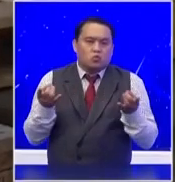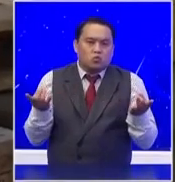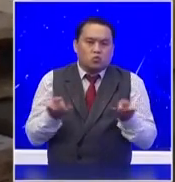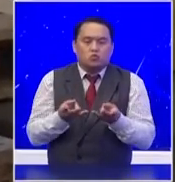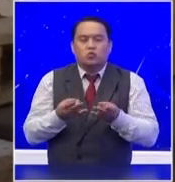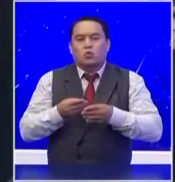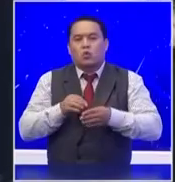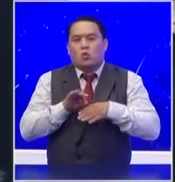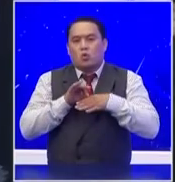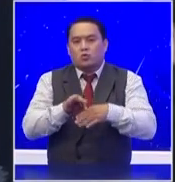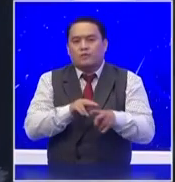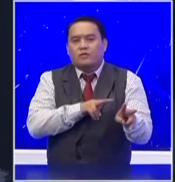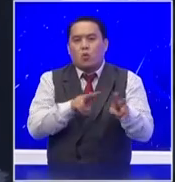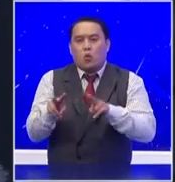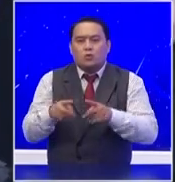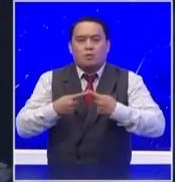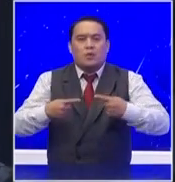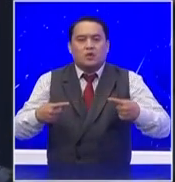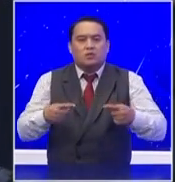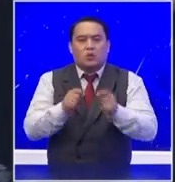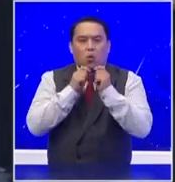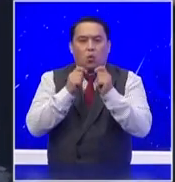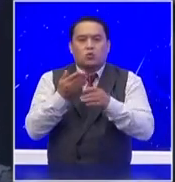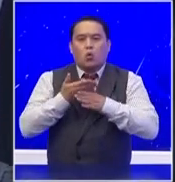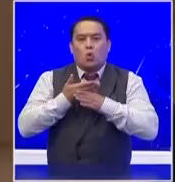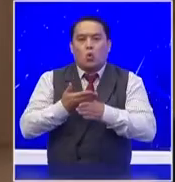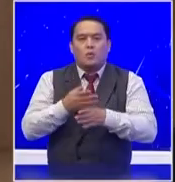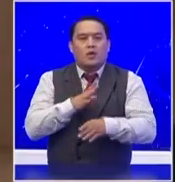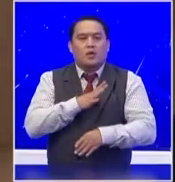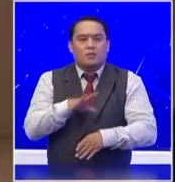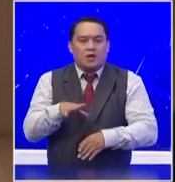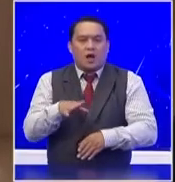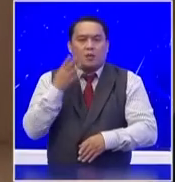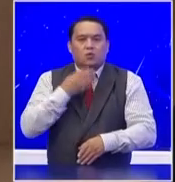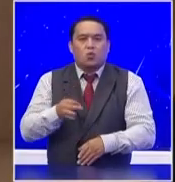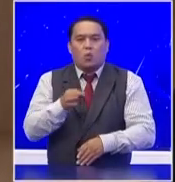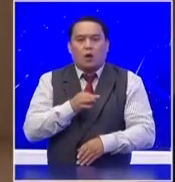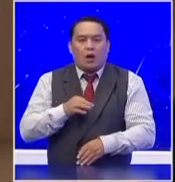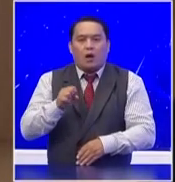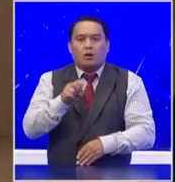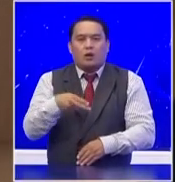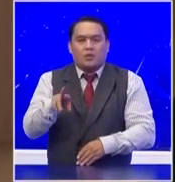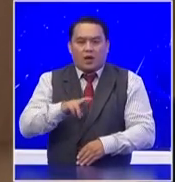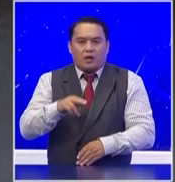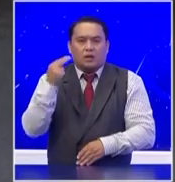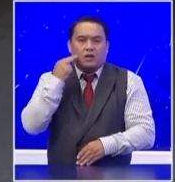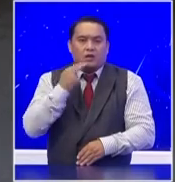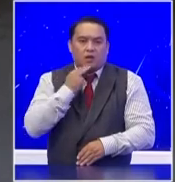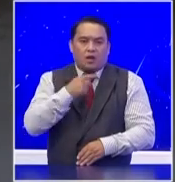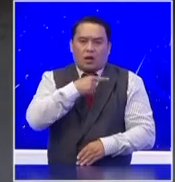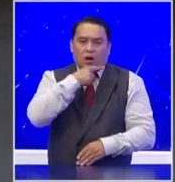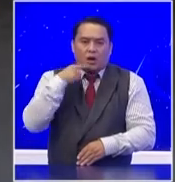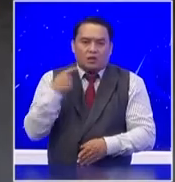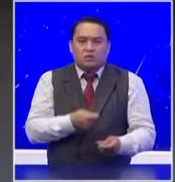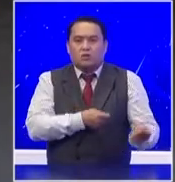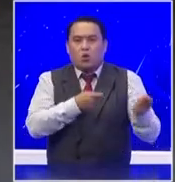бақылайды. Жалпы өзге мемлекеттерден келген бұл алғашқы көмек емес. Бұған дейін жетісу өңірінде Араб әмірлігінен, Ресей мен Қытай